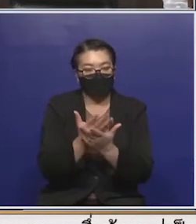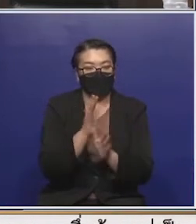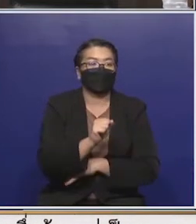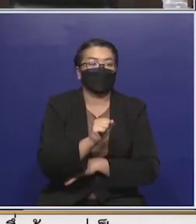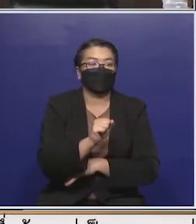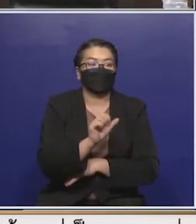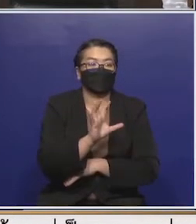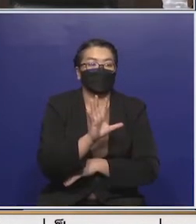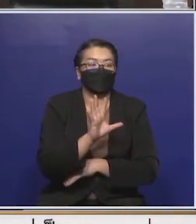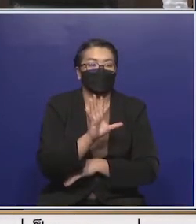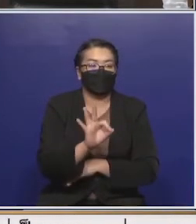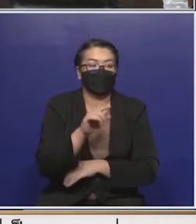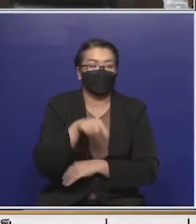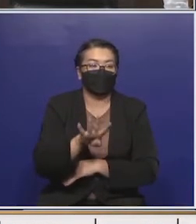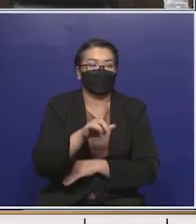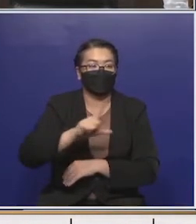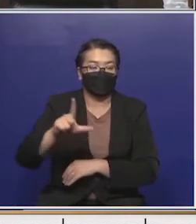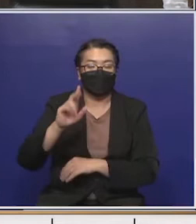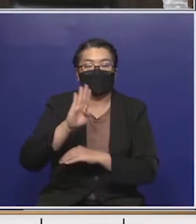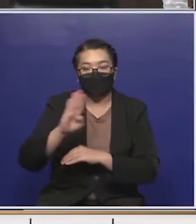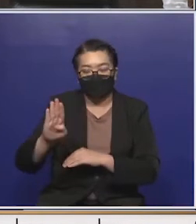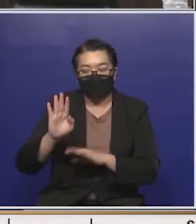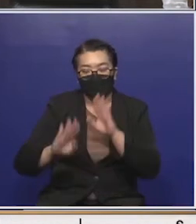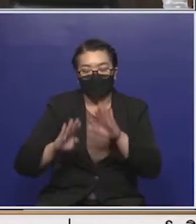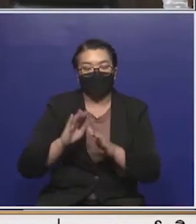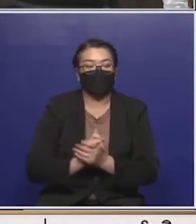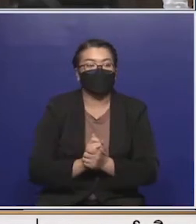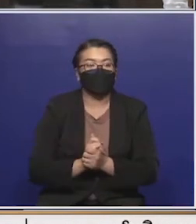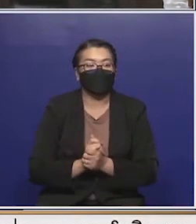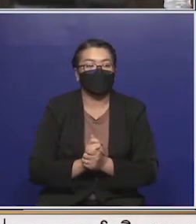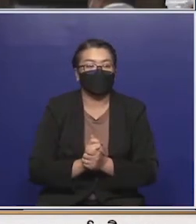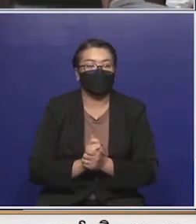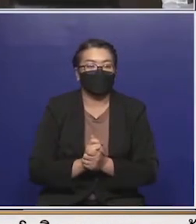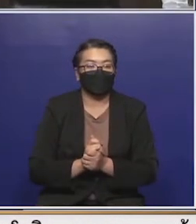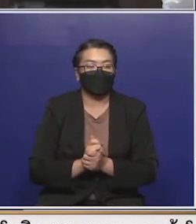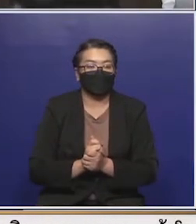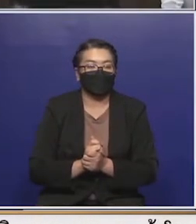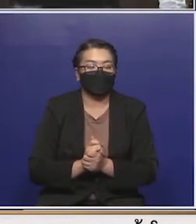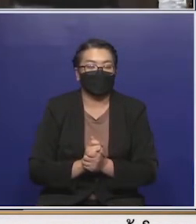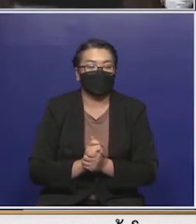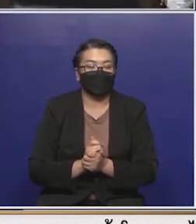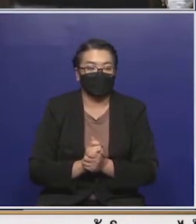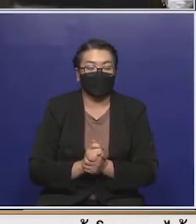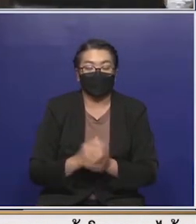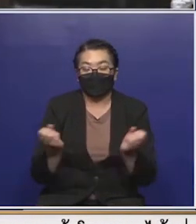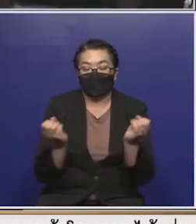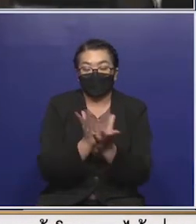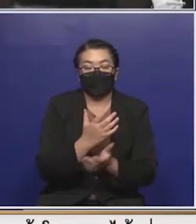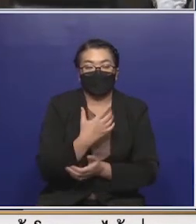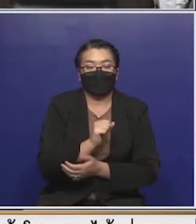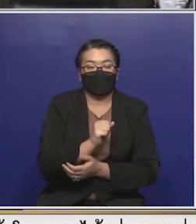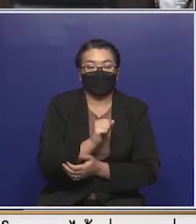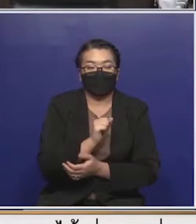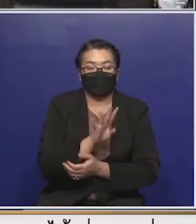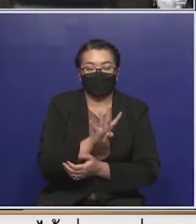ล้านล้านบาทหรอคิดเป็ 110% ของ GDP ในปี 2562 ในภาวะปกติเสียหาย 18.4 ล้านล้านบาท